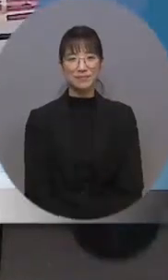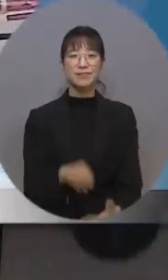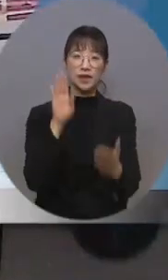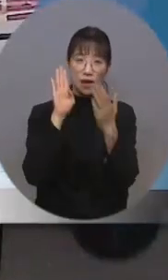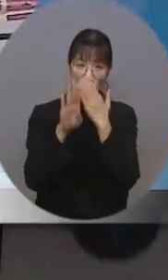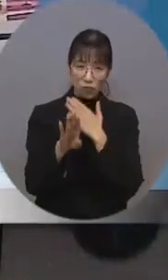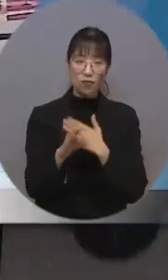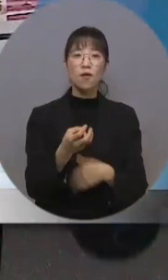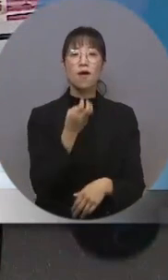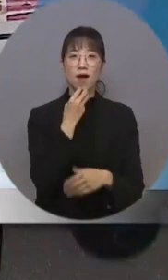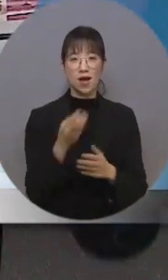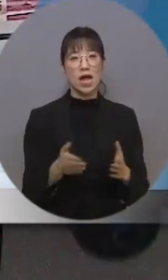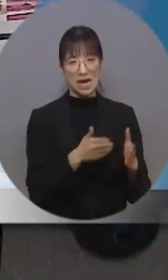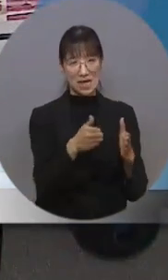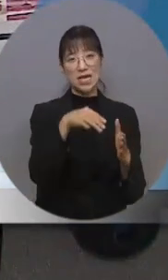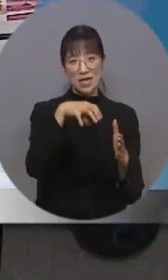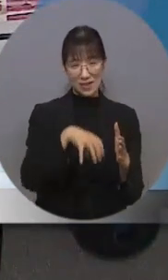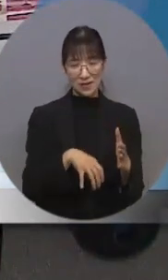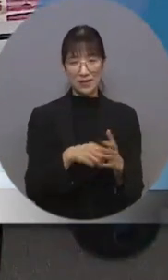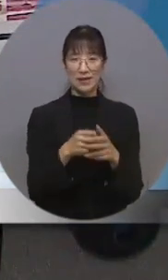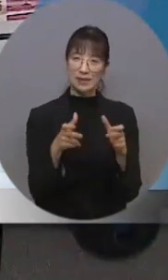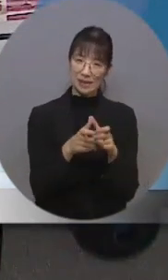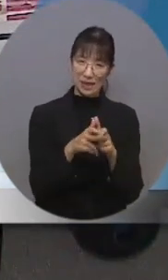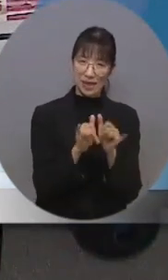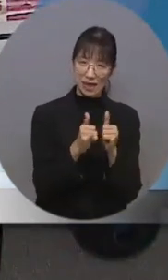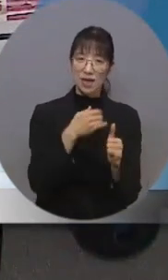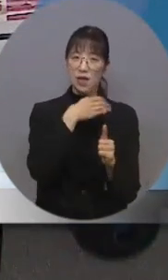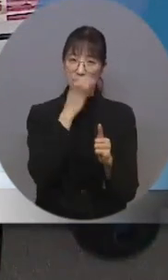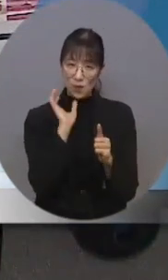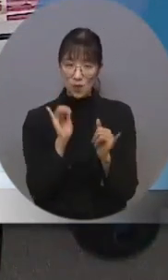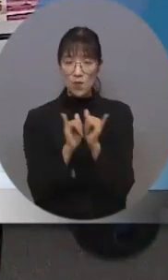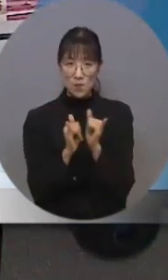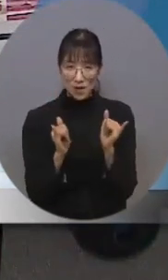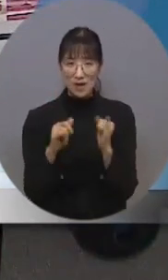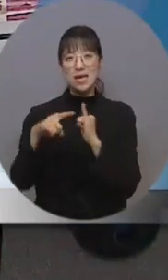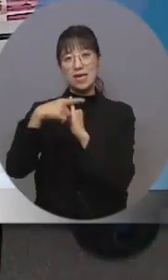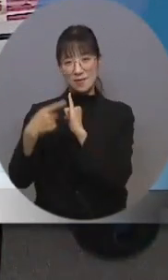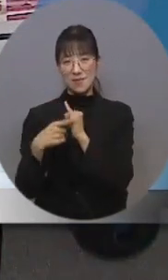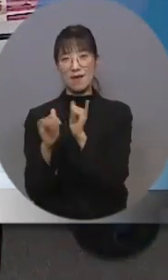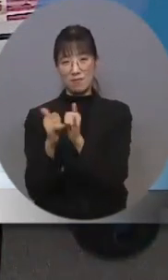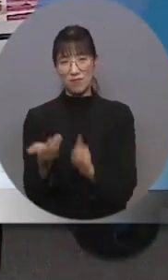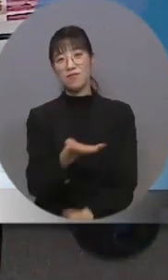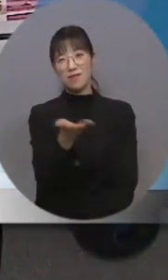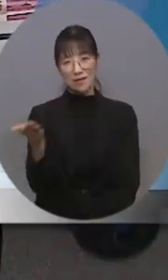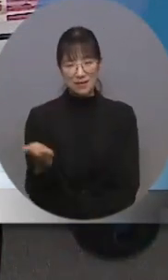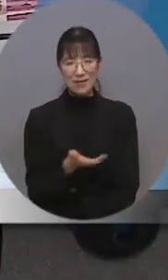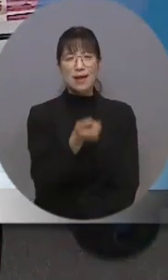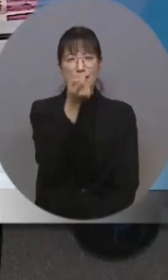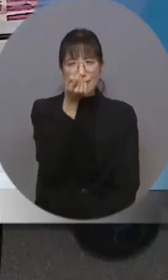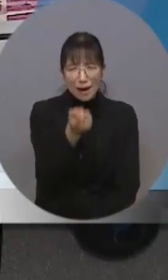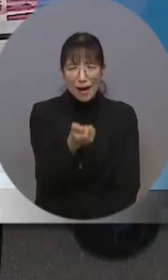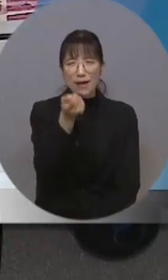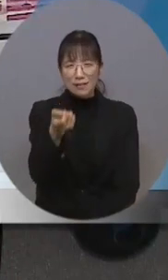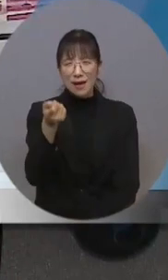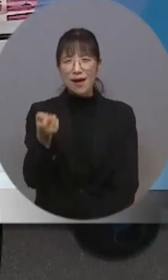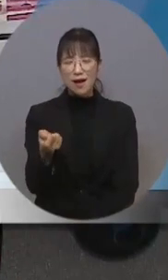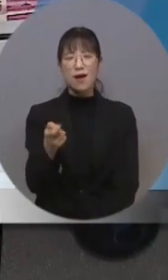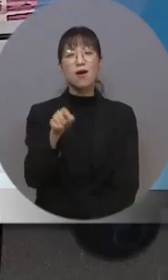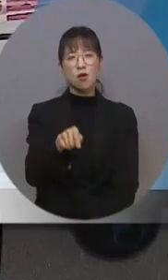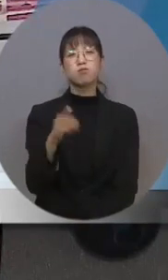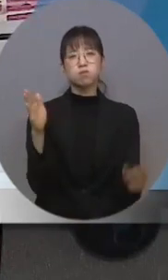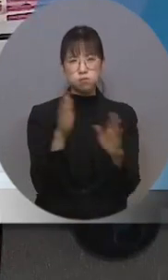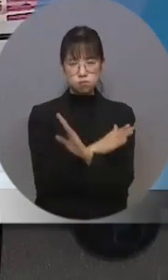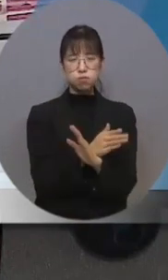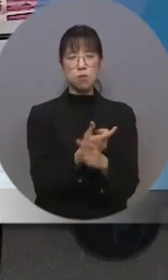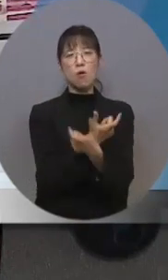앞으로도 우리 경기도에서는 장애인이나 노인이나 또 임산부들에게 작은 곳에서부터 고른